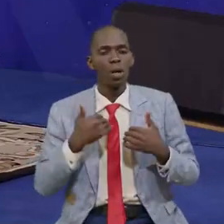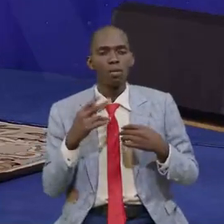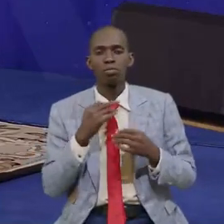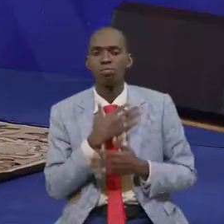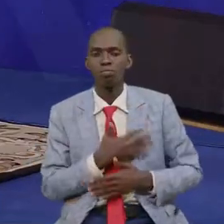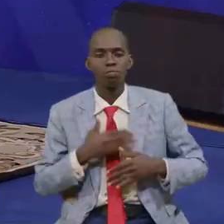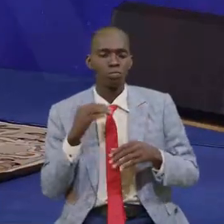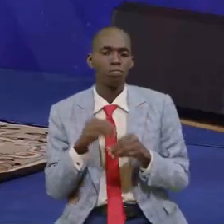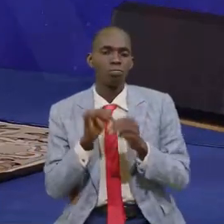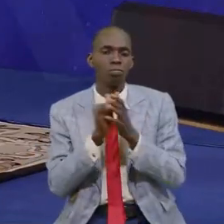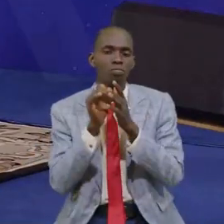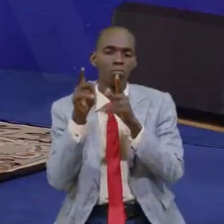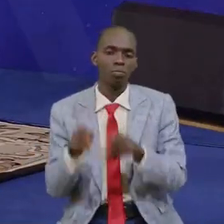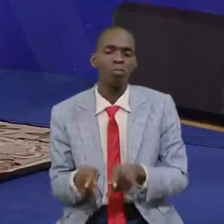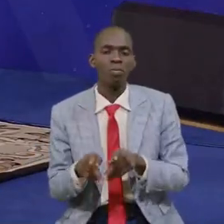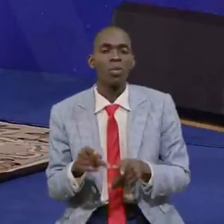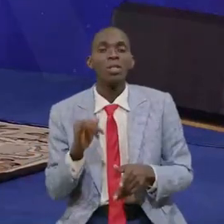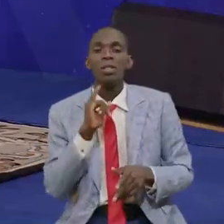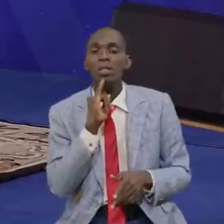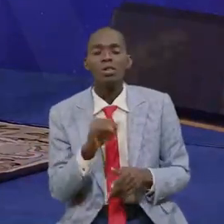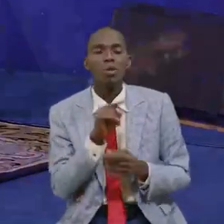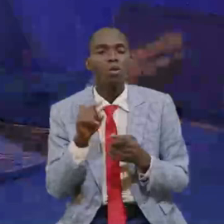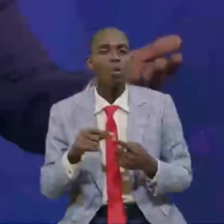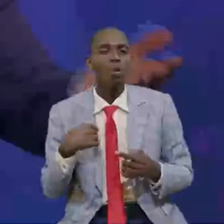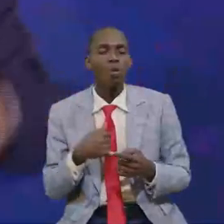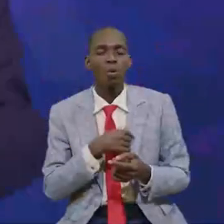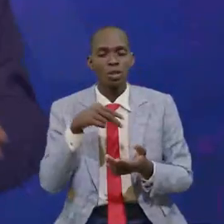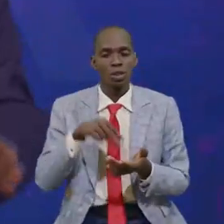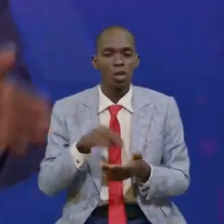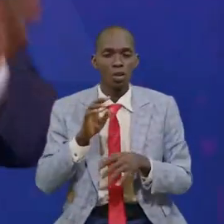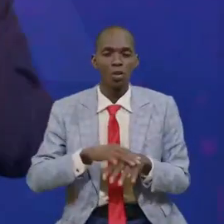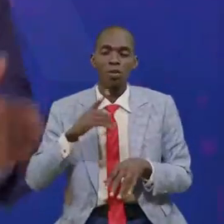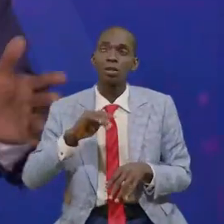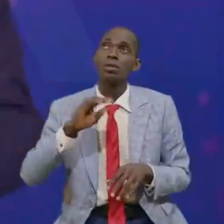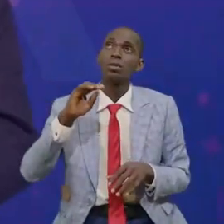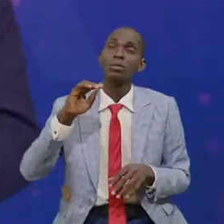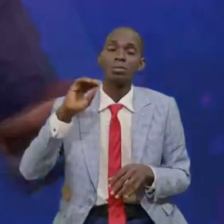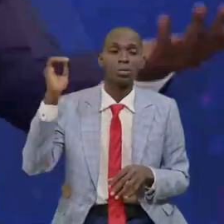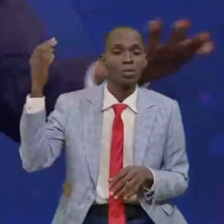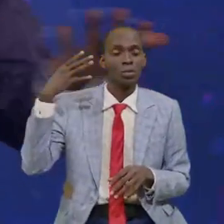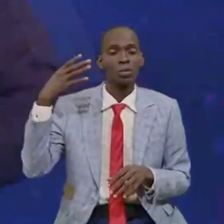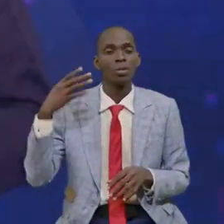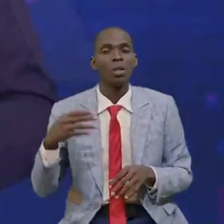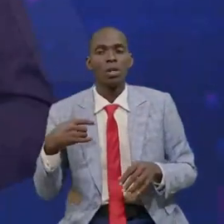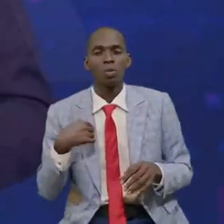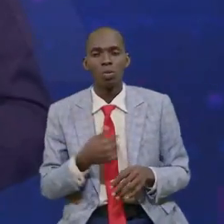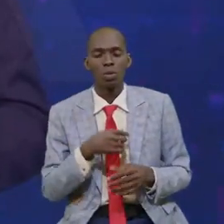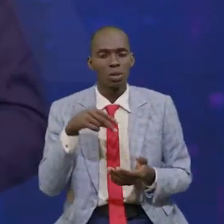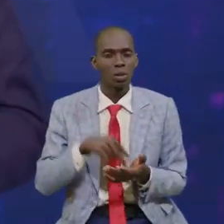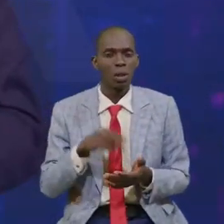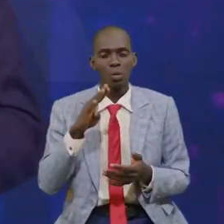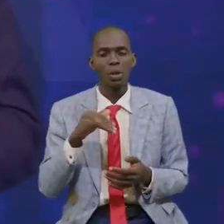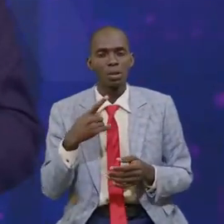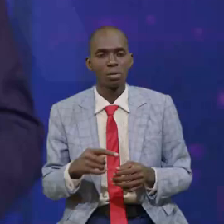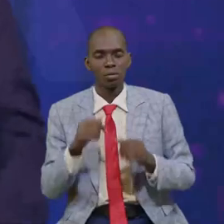C'est quand nous tenons sur la grâce, quand nous tenons par la vertu de la foi,